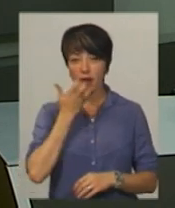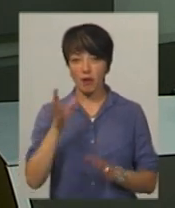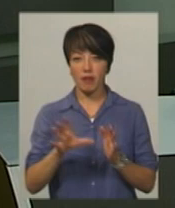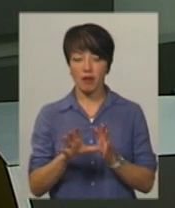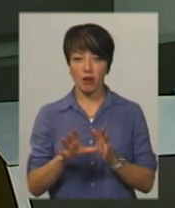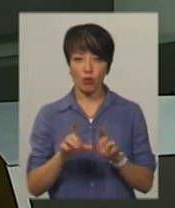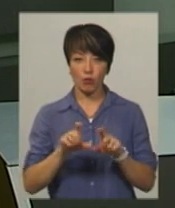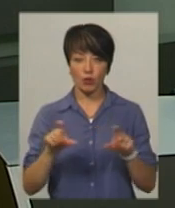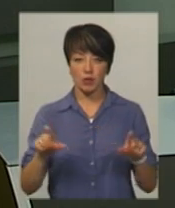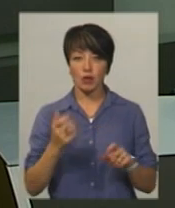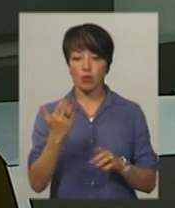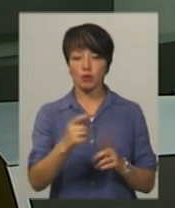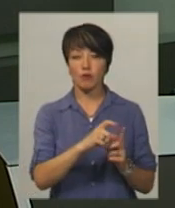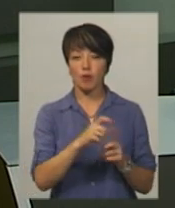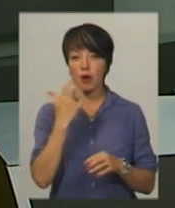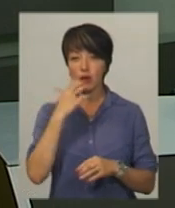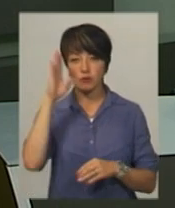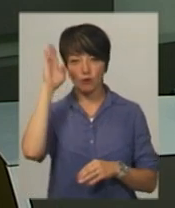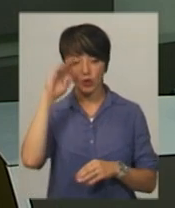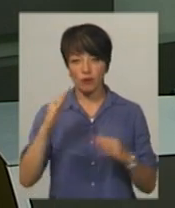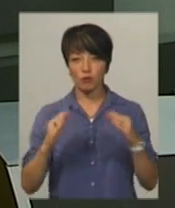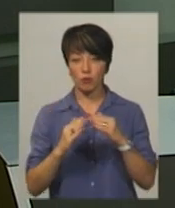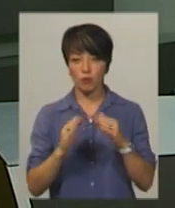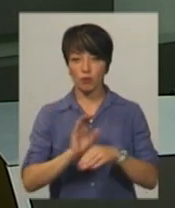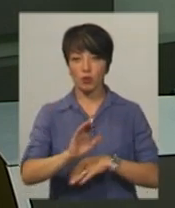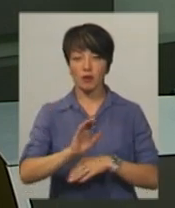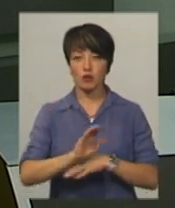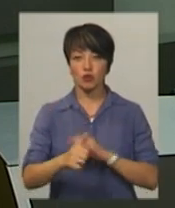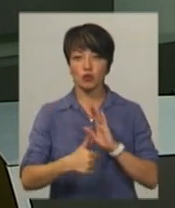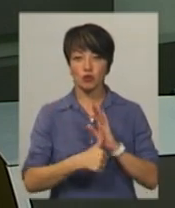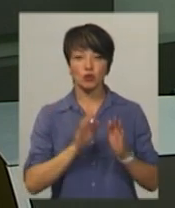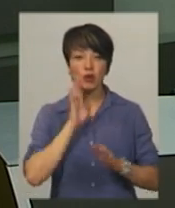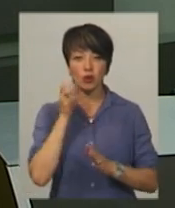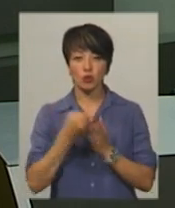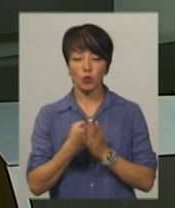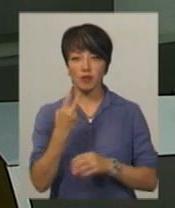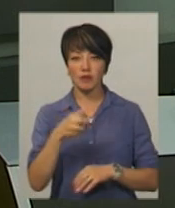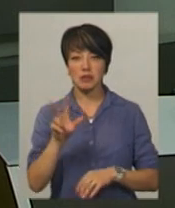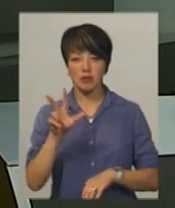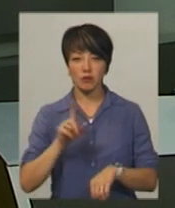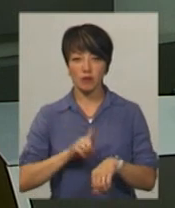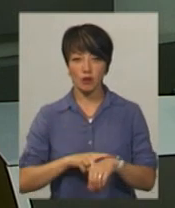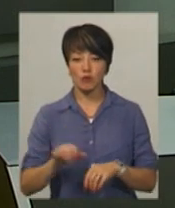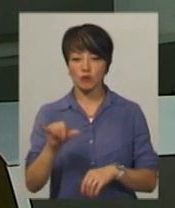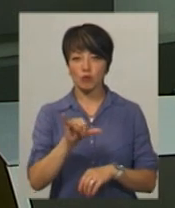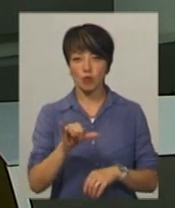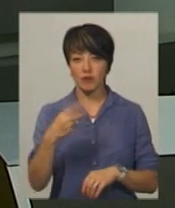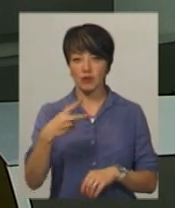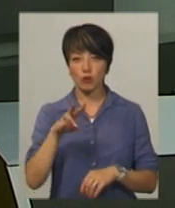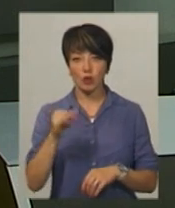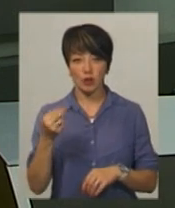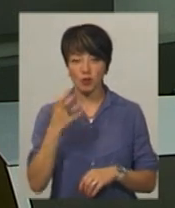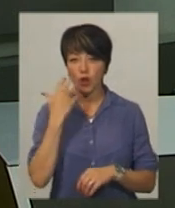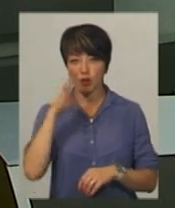Володимир Скалій. За його словами, гаряча вода в домівки хмельничан подаватиметься з 6 ранку до 23. У суботу, 20